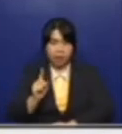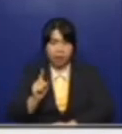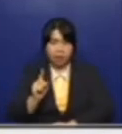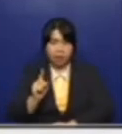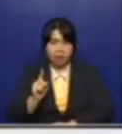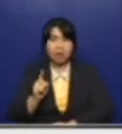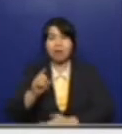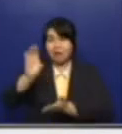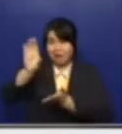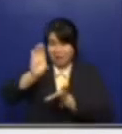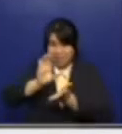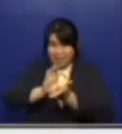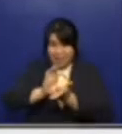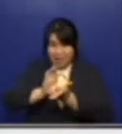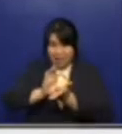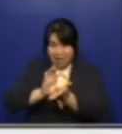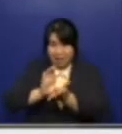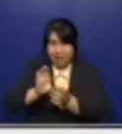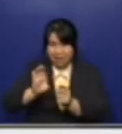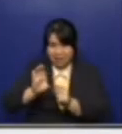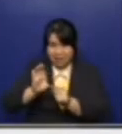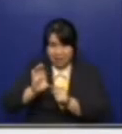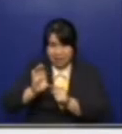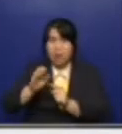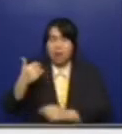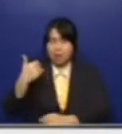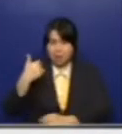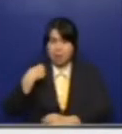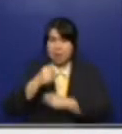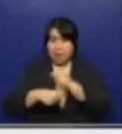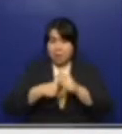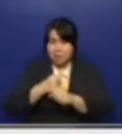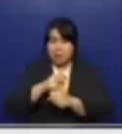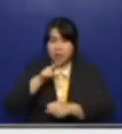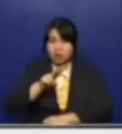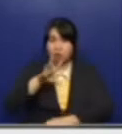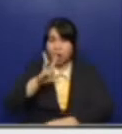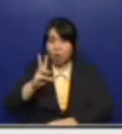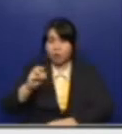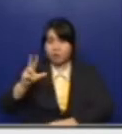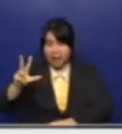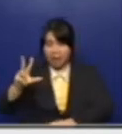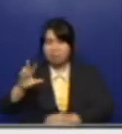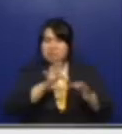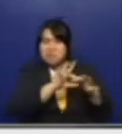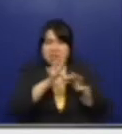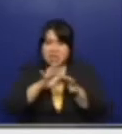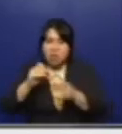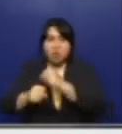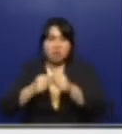เงินผูกพันงบประมาณผูกพันซื้ออาวุธ 300,000 กว่าล้านเนี่